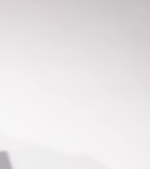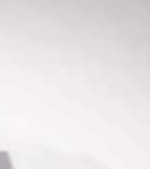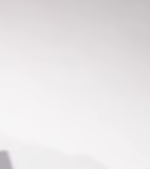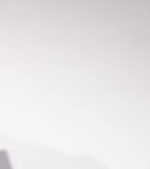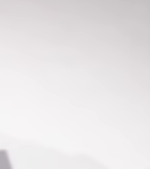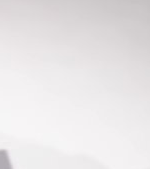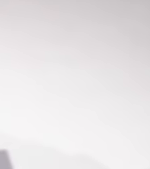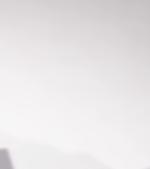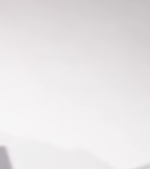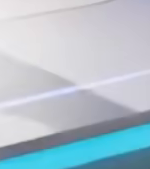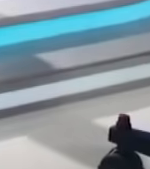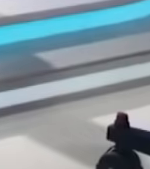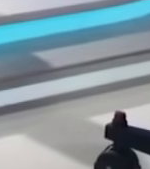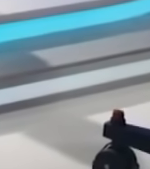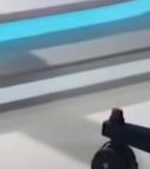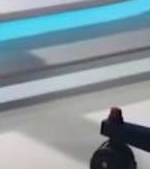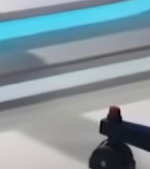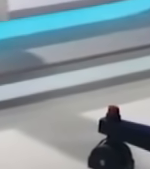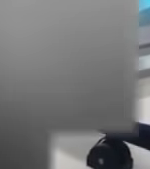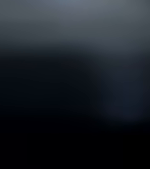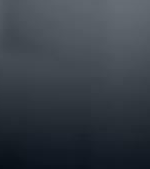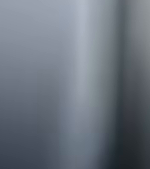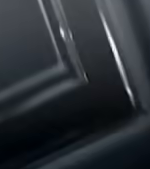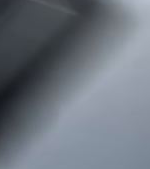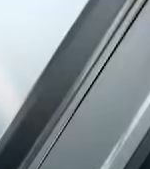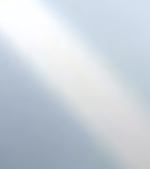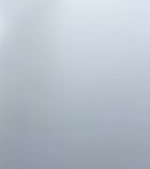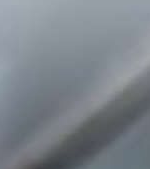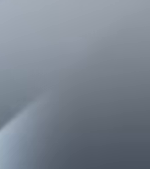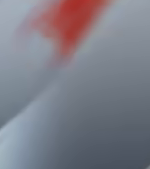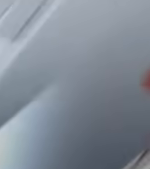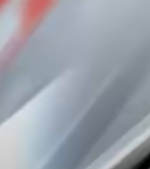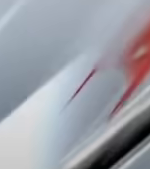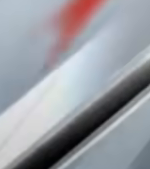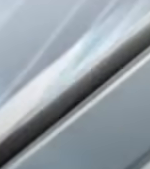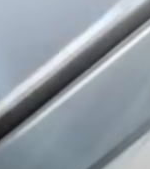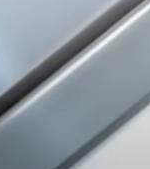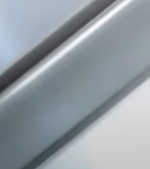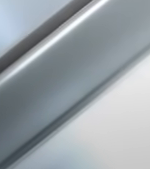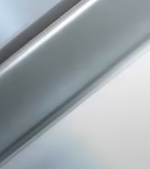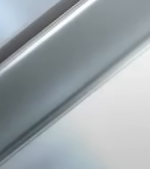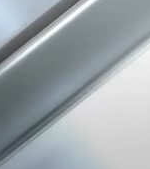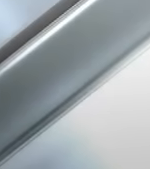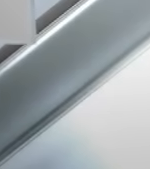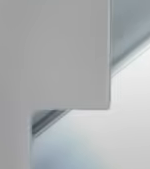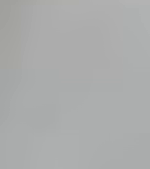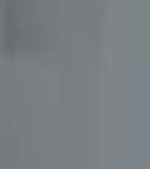Live mula sa GMA Network Center, ito ang 24 Oras.